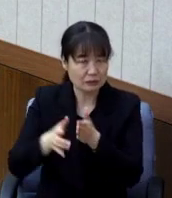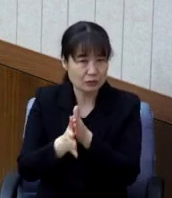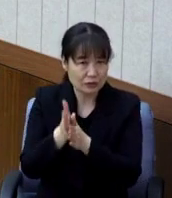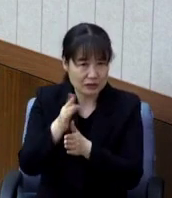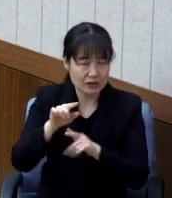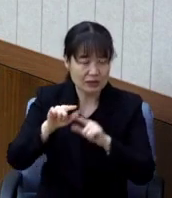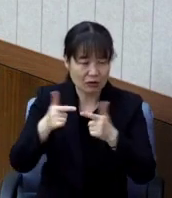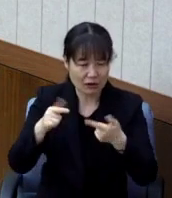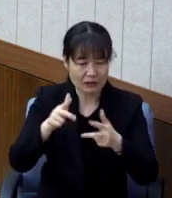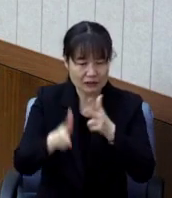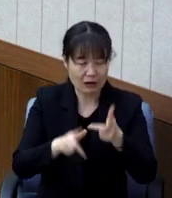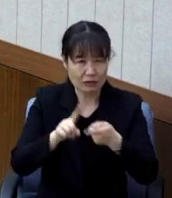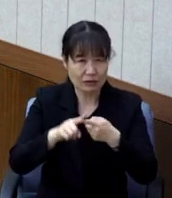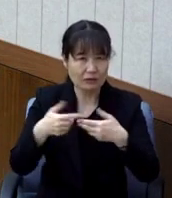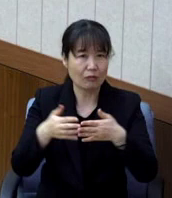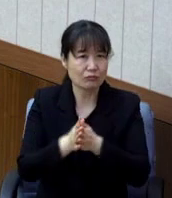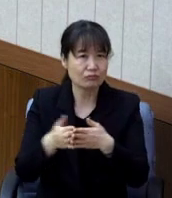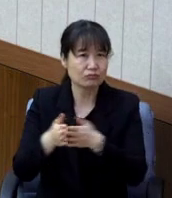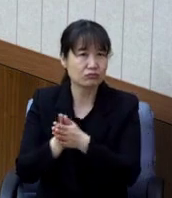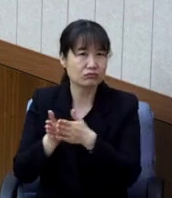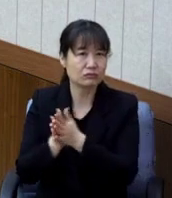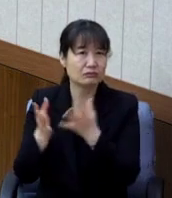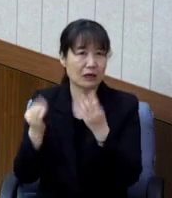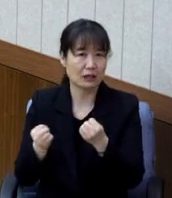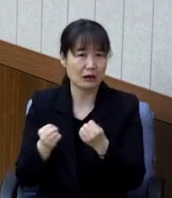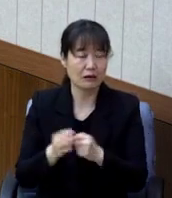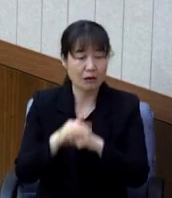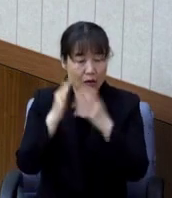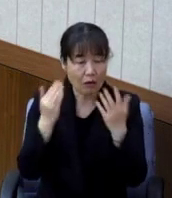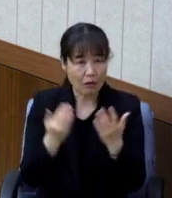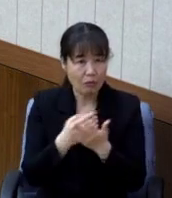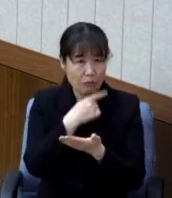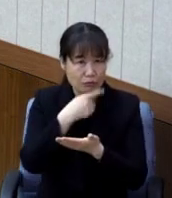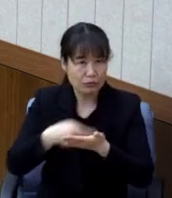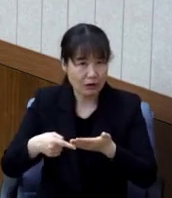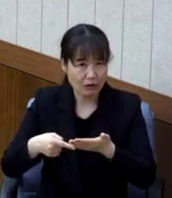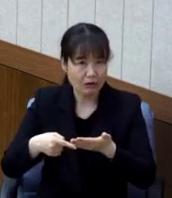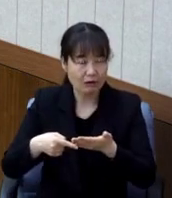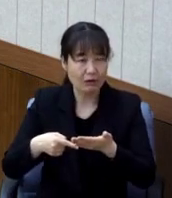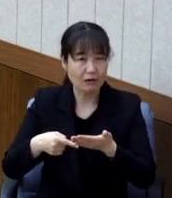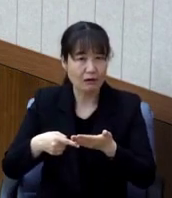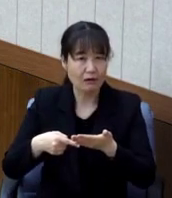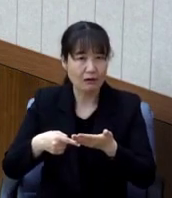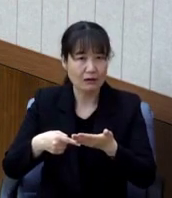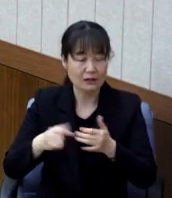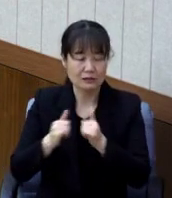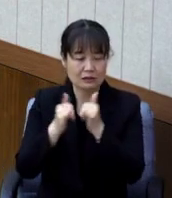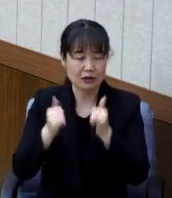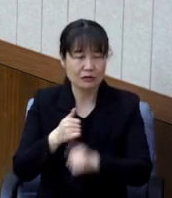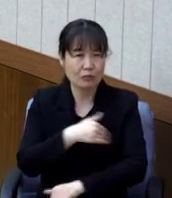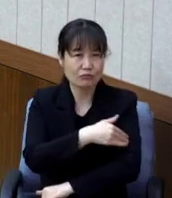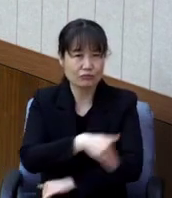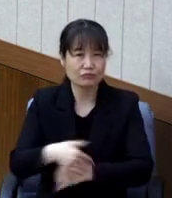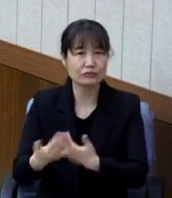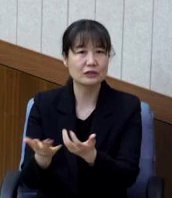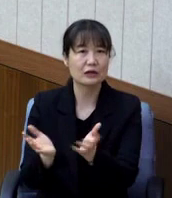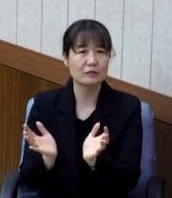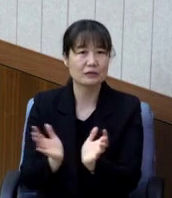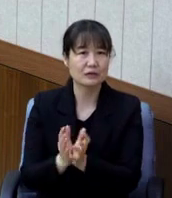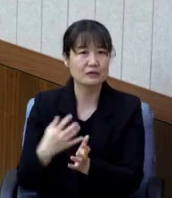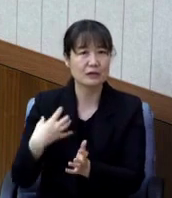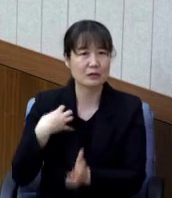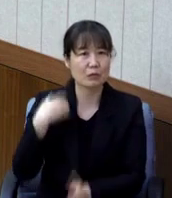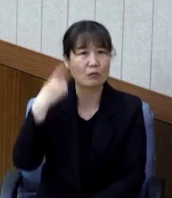사업들이 백지화되었습니다. 왜 모든 피해를 고스란히 사회적 사각지대에 놓인 시민들이 감당해야